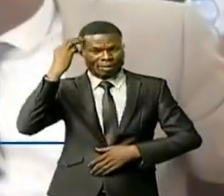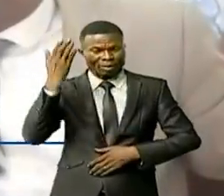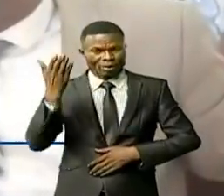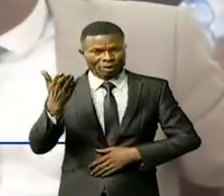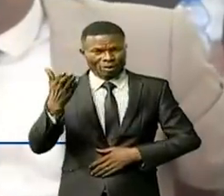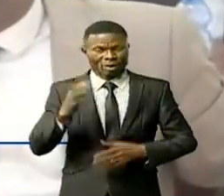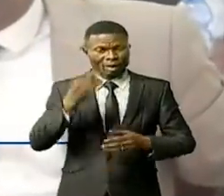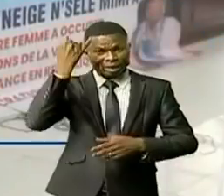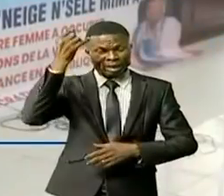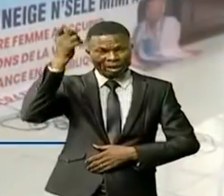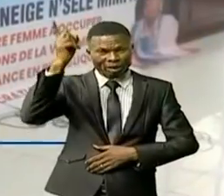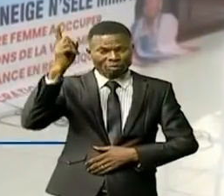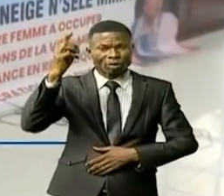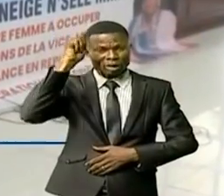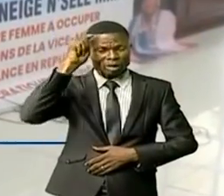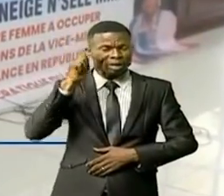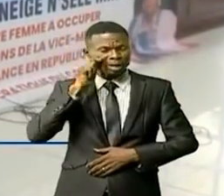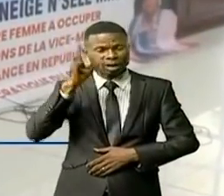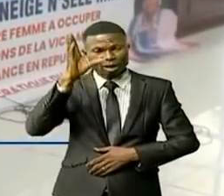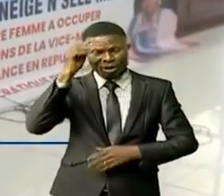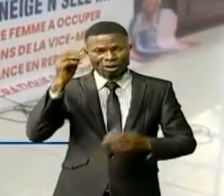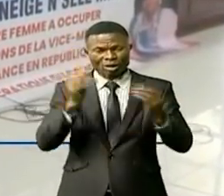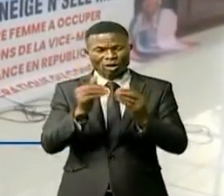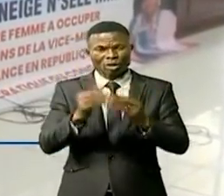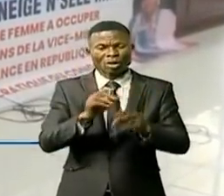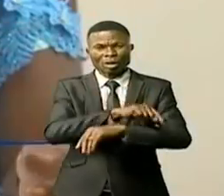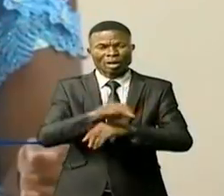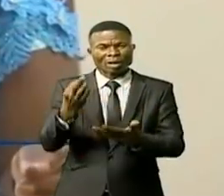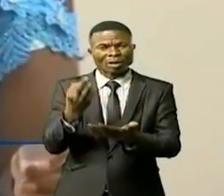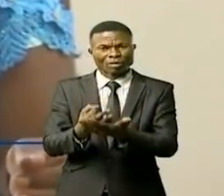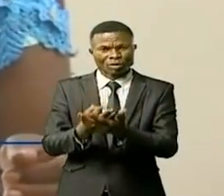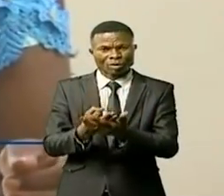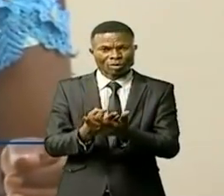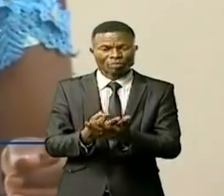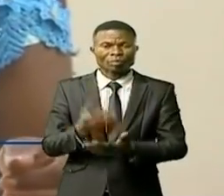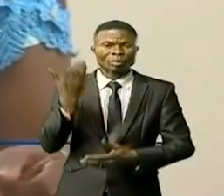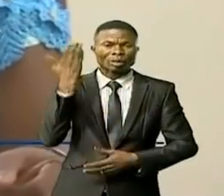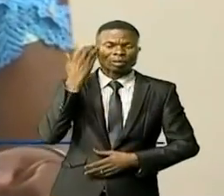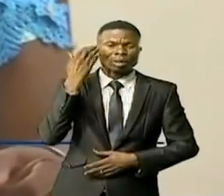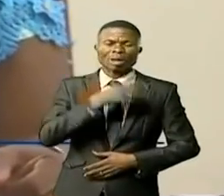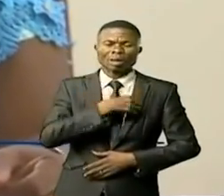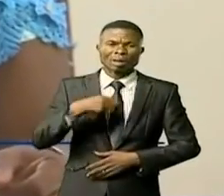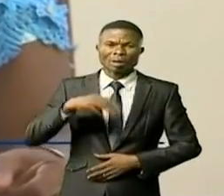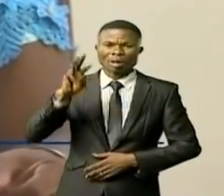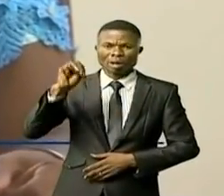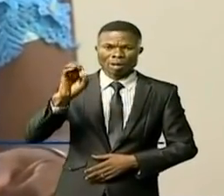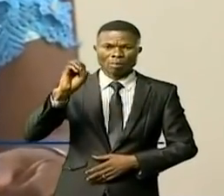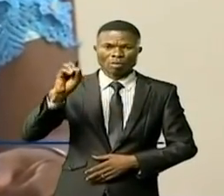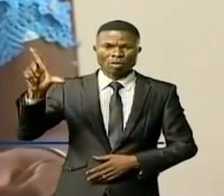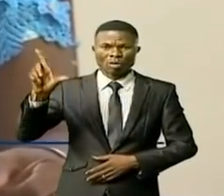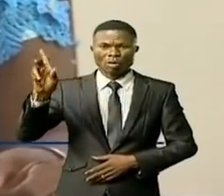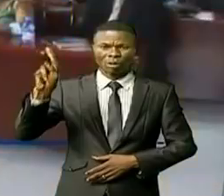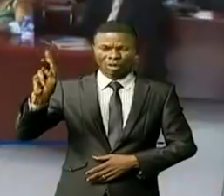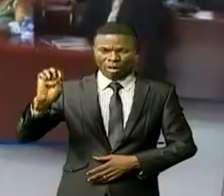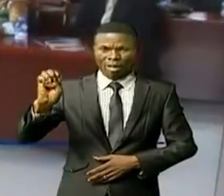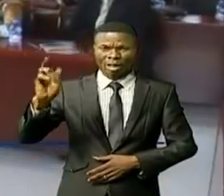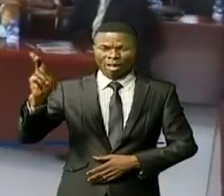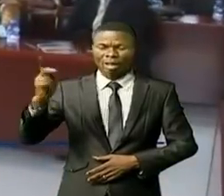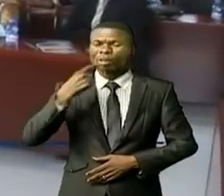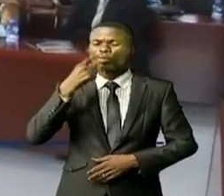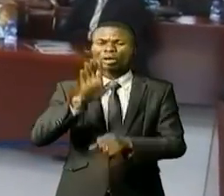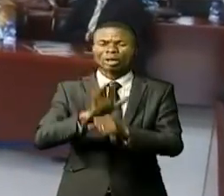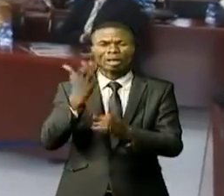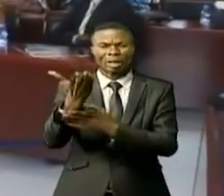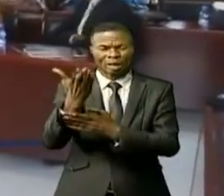point focal genre à la direction de la réglementation financière, Moleka Mogwa a profité de l'occasion pour lancer une